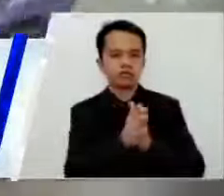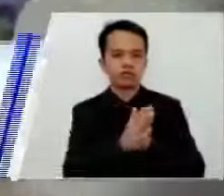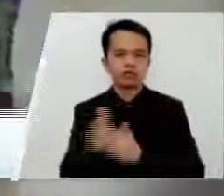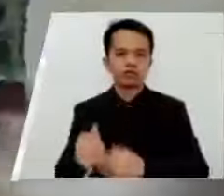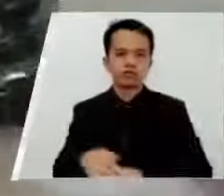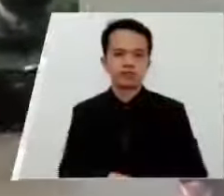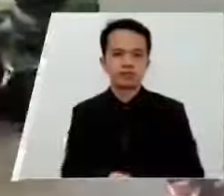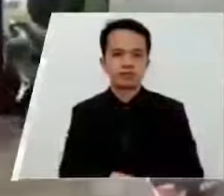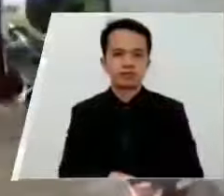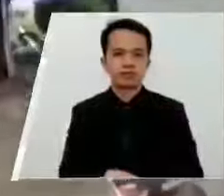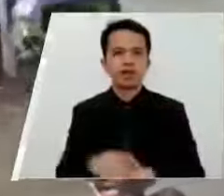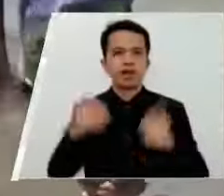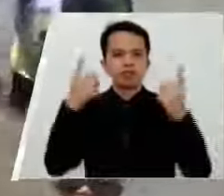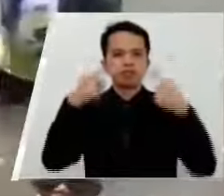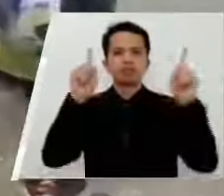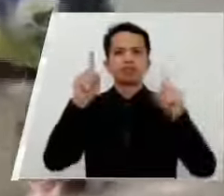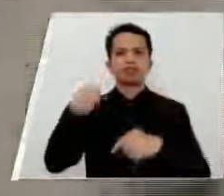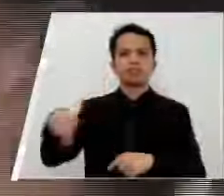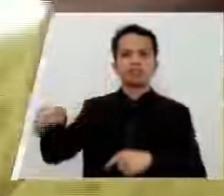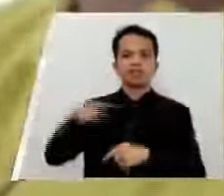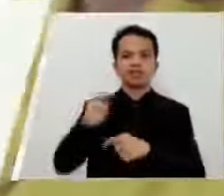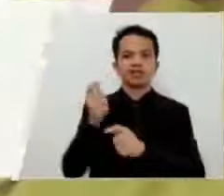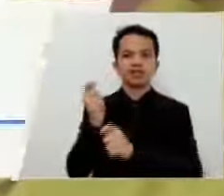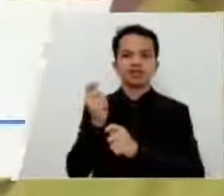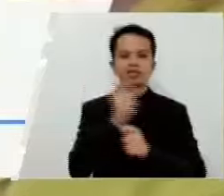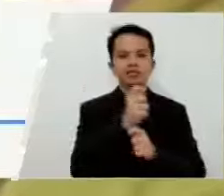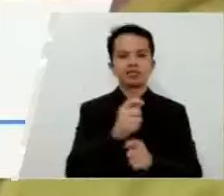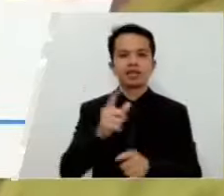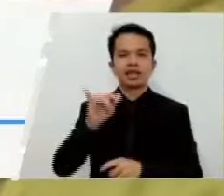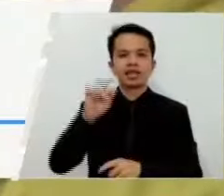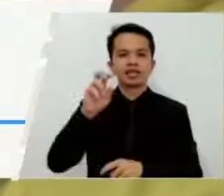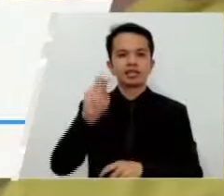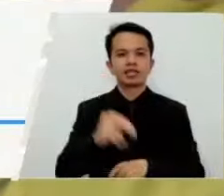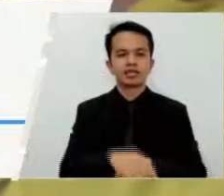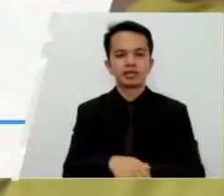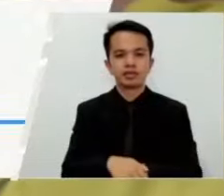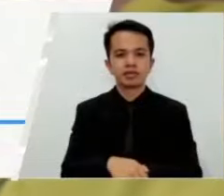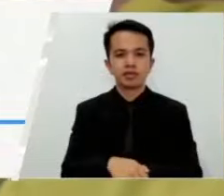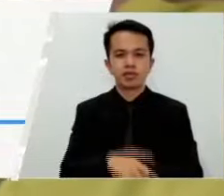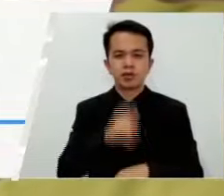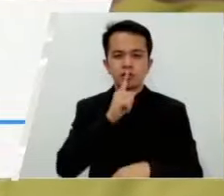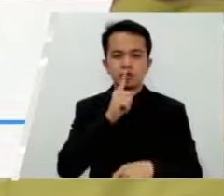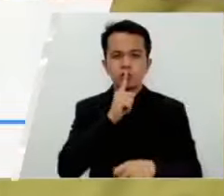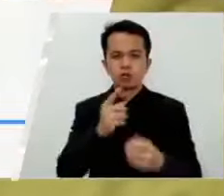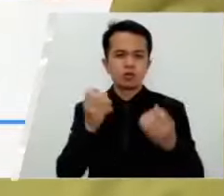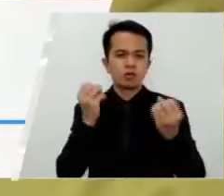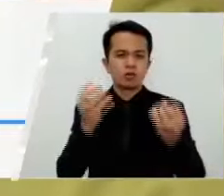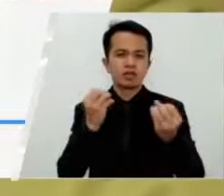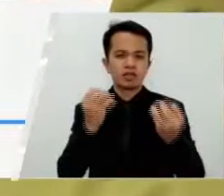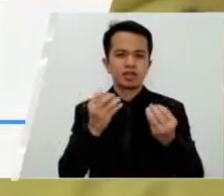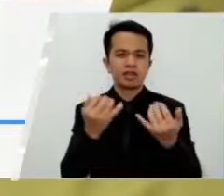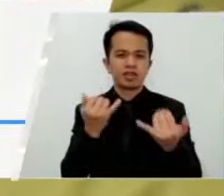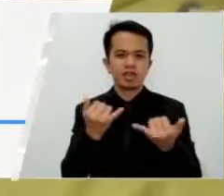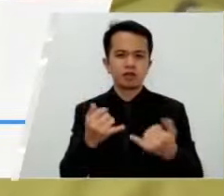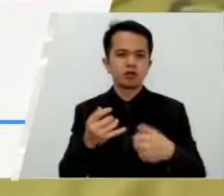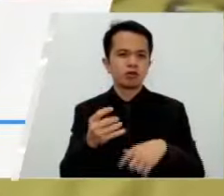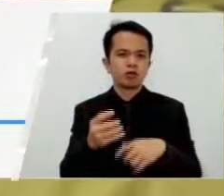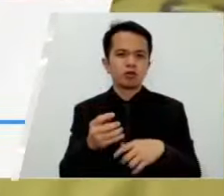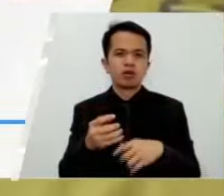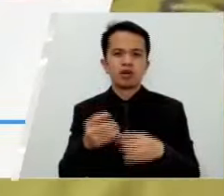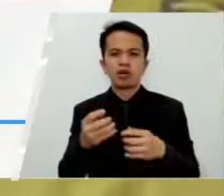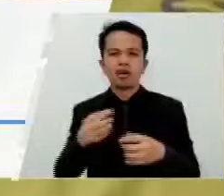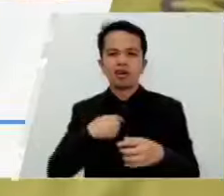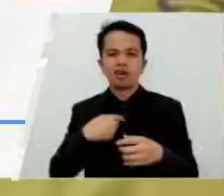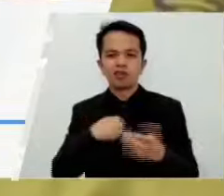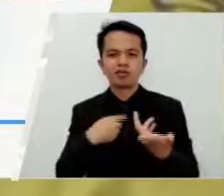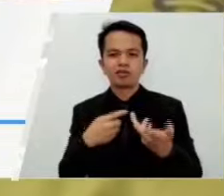Kampiyon ang mga mangingisda sa Barangay Lingsan. Nasyat mo, dahil nga naramid ang ayam, tapno at naramid mo nga kuti ay ayam